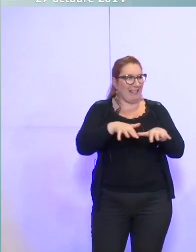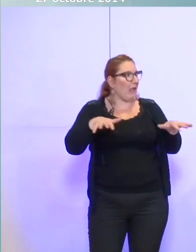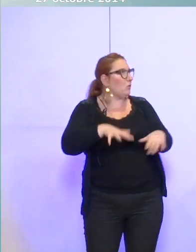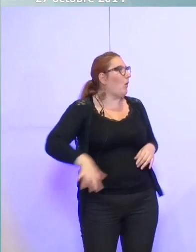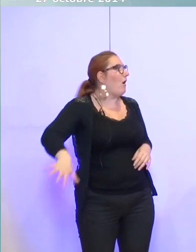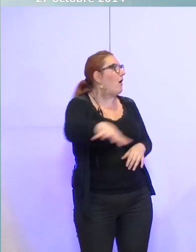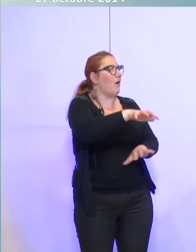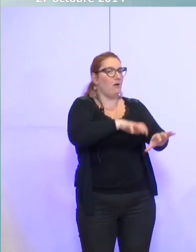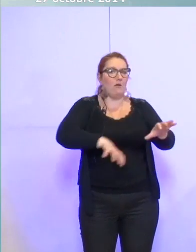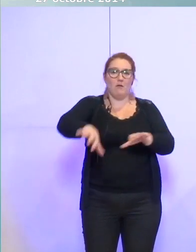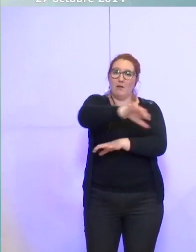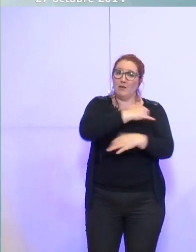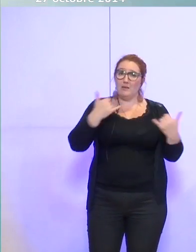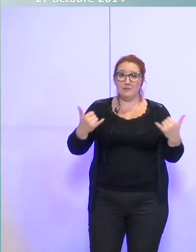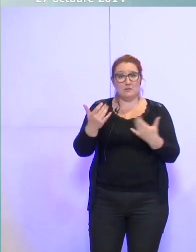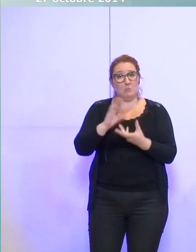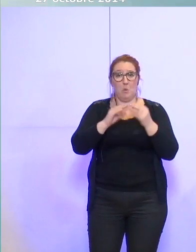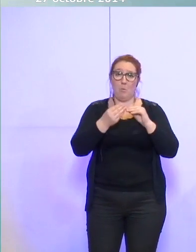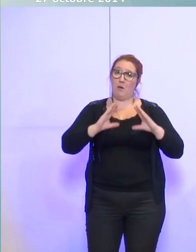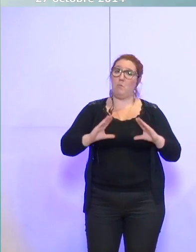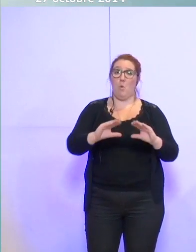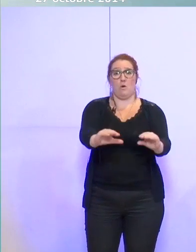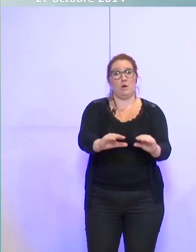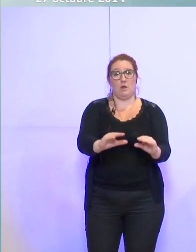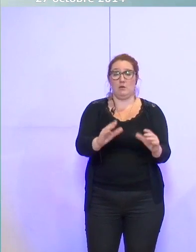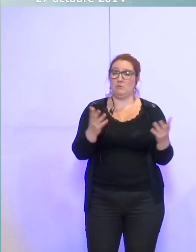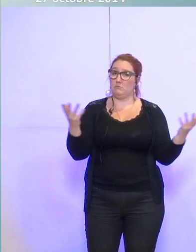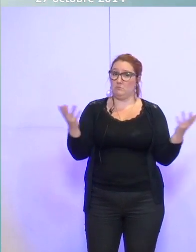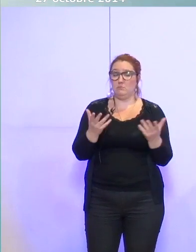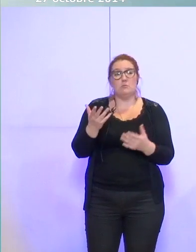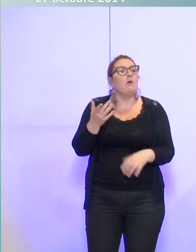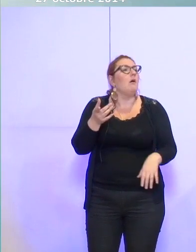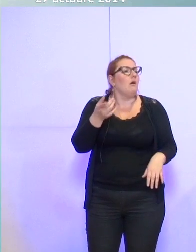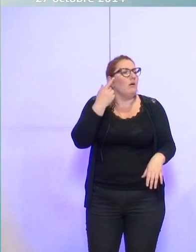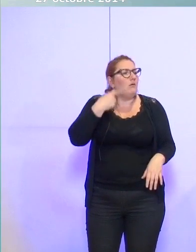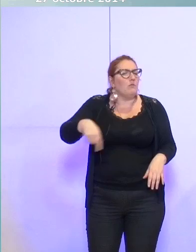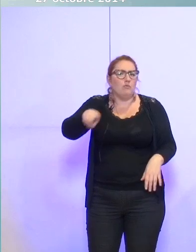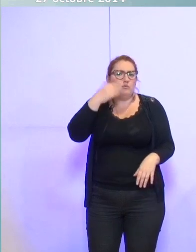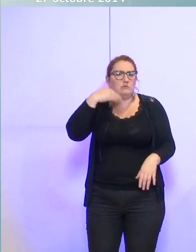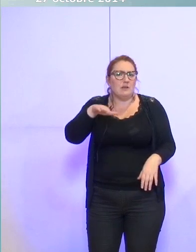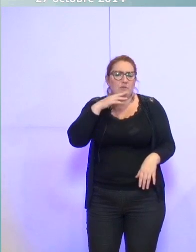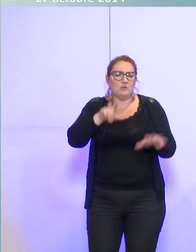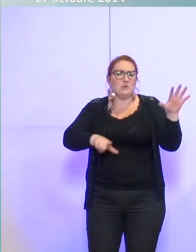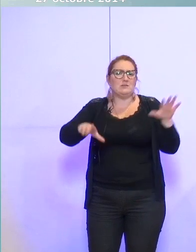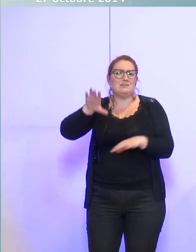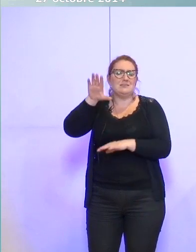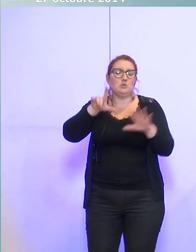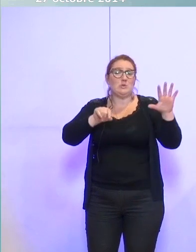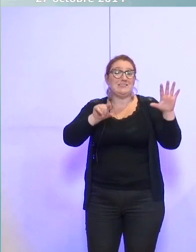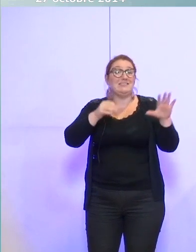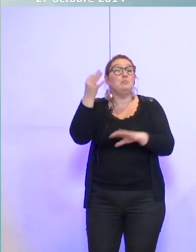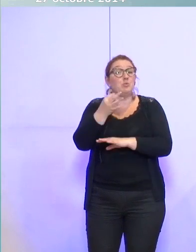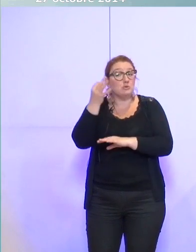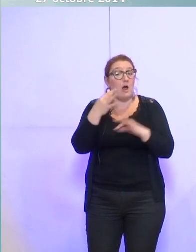concrets puisque, vous le savez également, 70% de l'investissement public, 70%